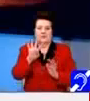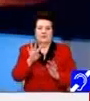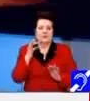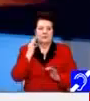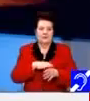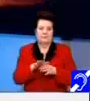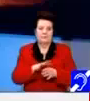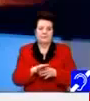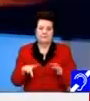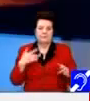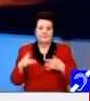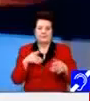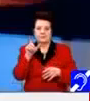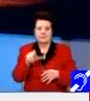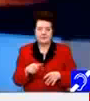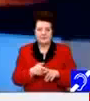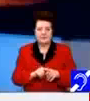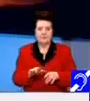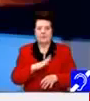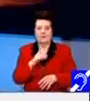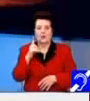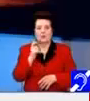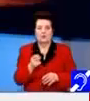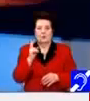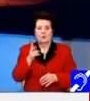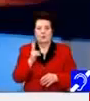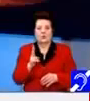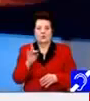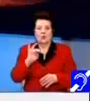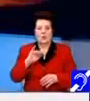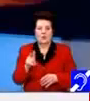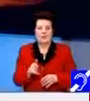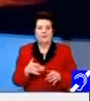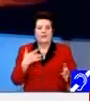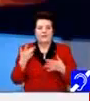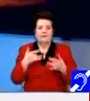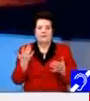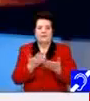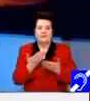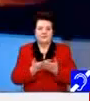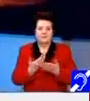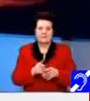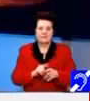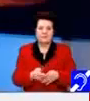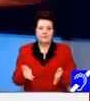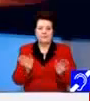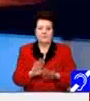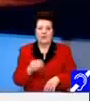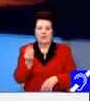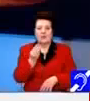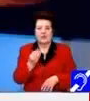ani. Actor care de-a lungul carierei sale a jucat în 120 de roluri de teatru și film, dar și interpret care a lăsat în urmă